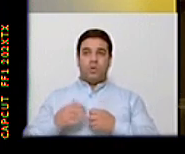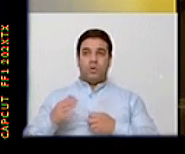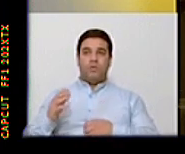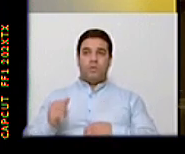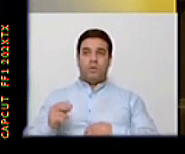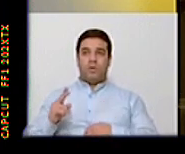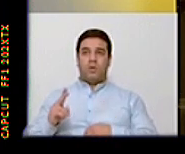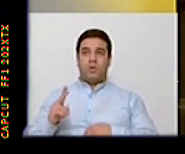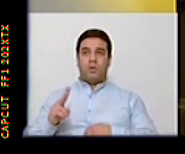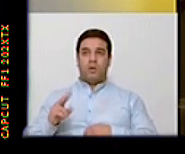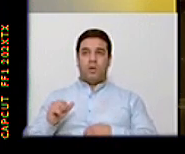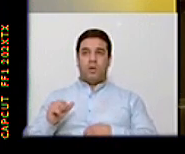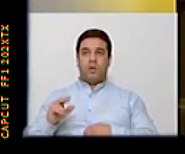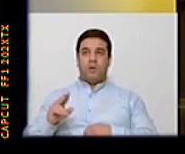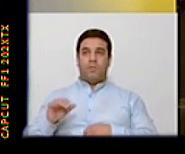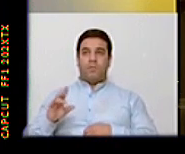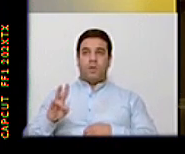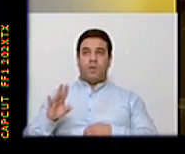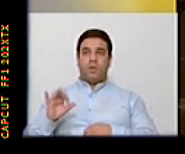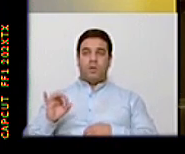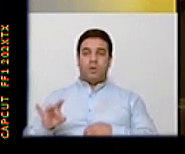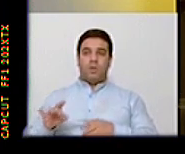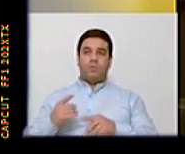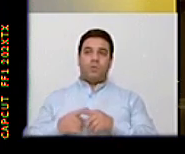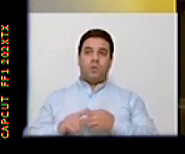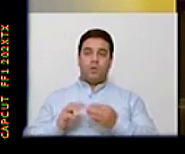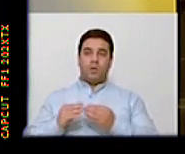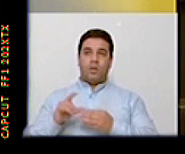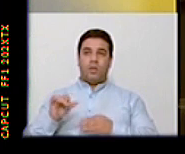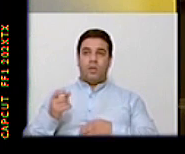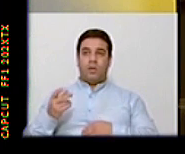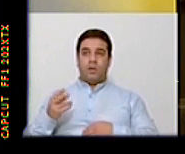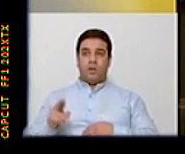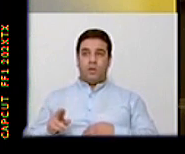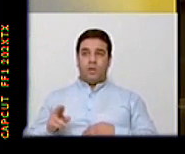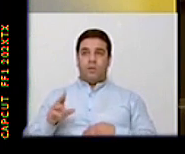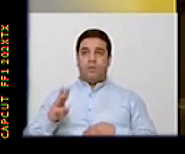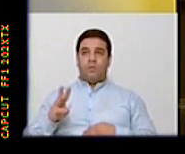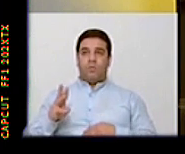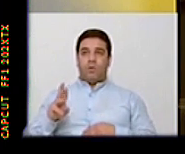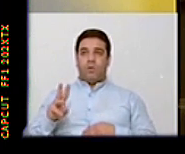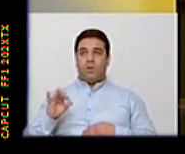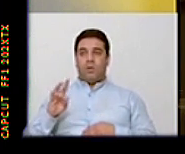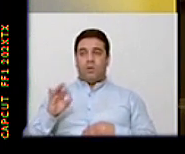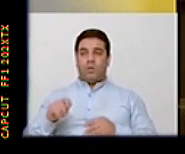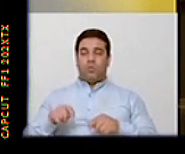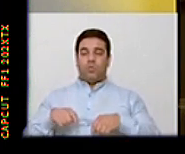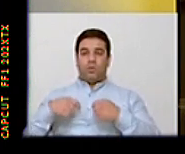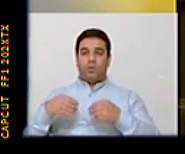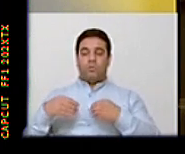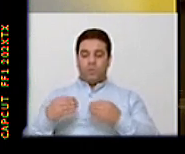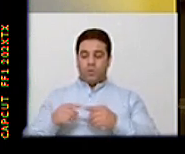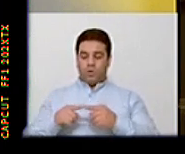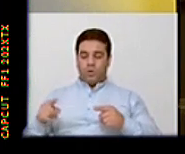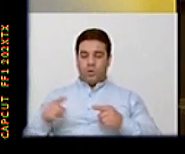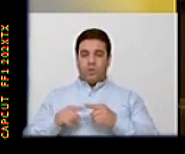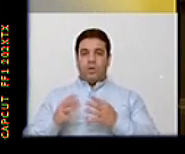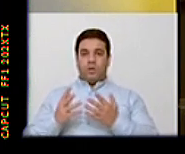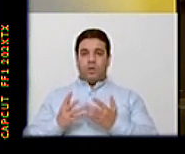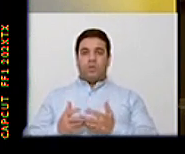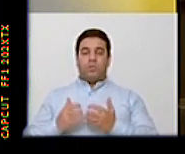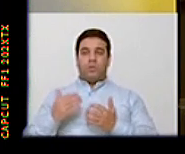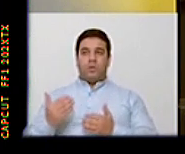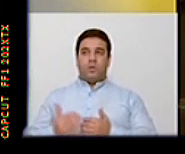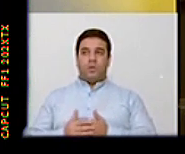va klapandan iborat. Klapan esa ana shu energiyani mayatnikka uzatib beruvchi oraliq qismi